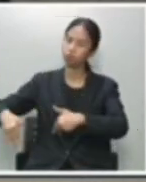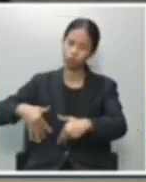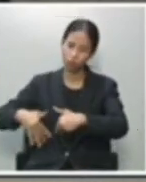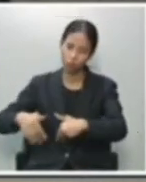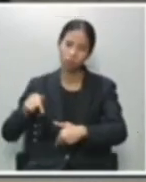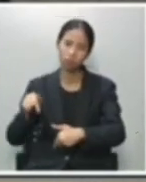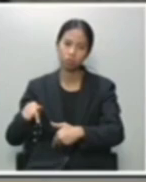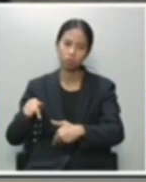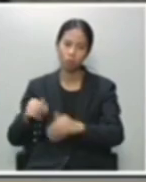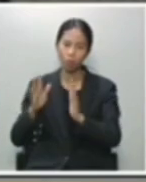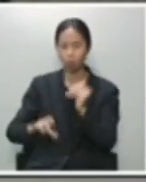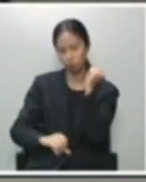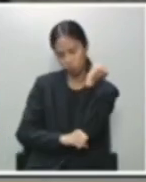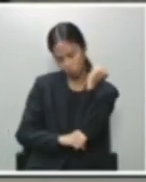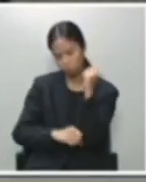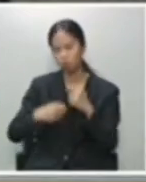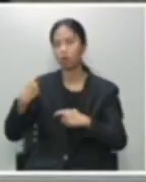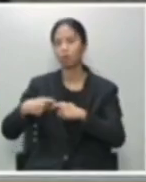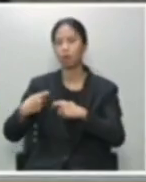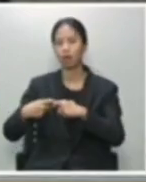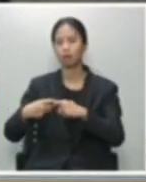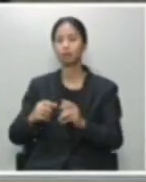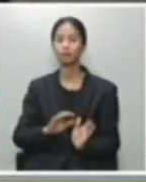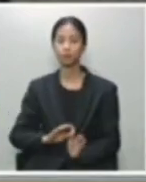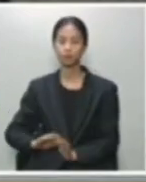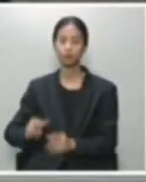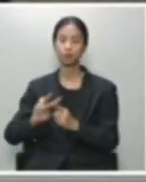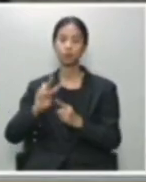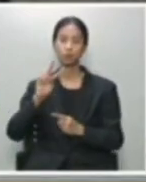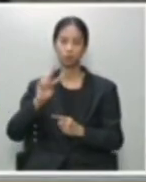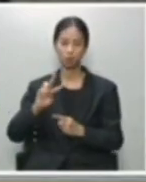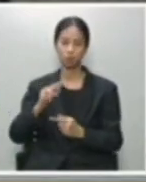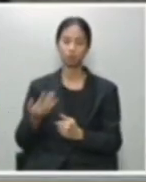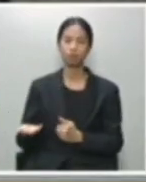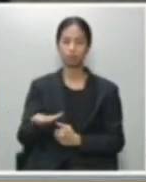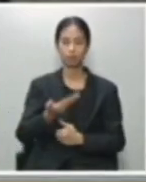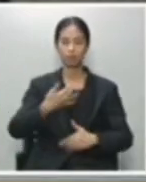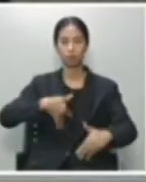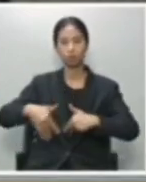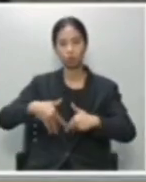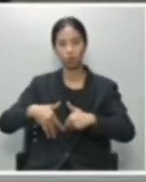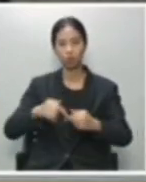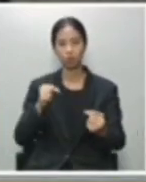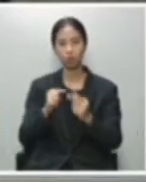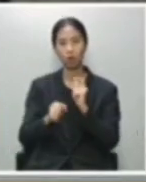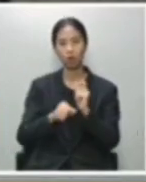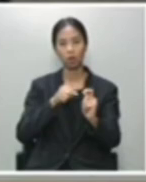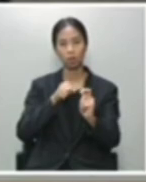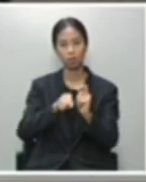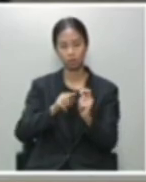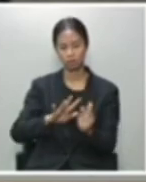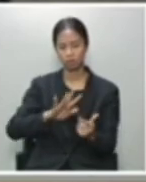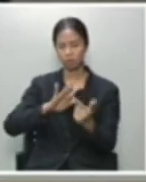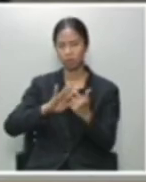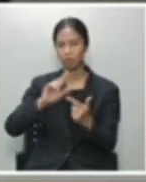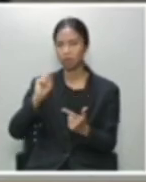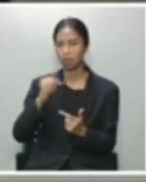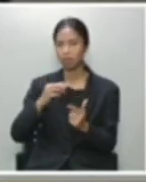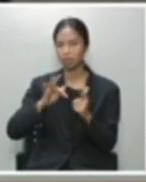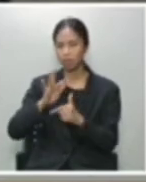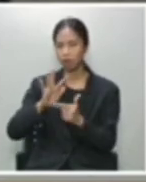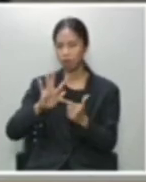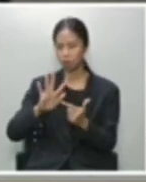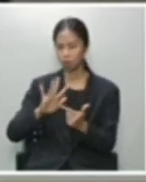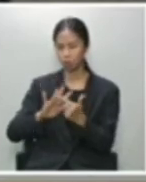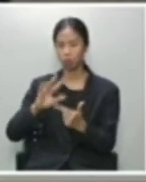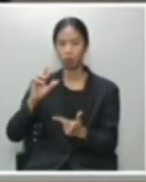าวรากหญ้าก็ลำบากค่ะเรื่องที่สองค่ะพี่น้องประชาชนในเขตอำเภอเท่าอุเทนโพธิสวรรค์นะคะเดือดร้อน